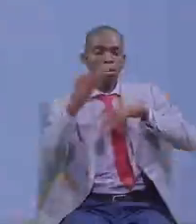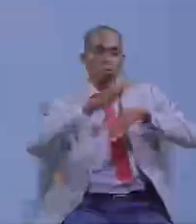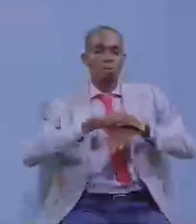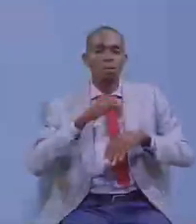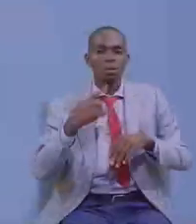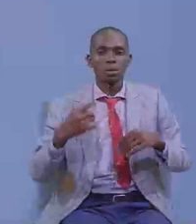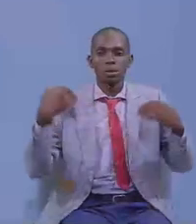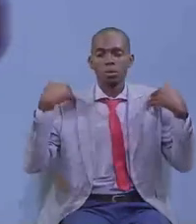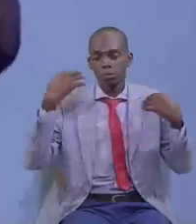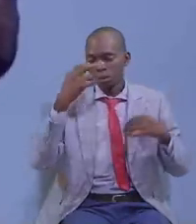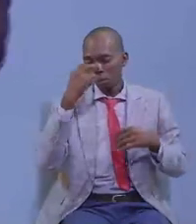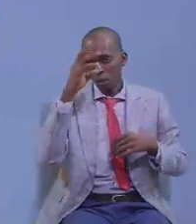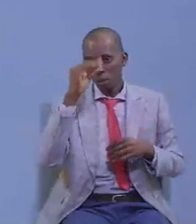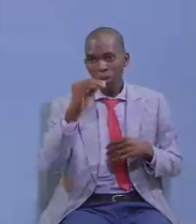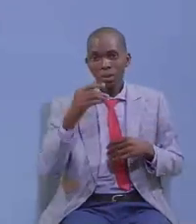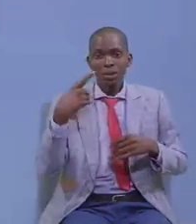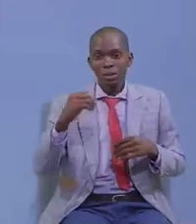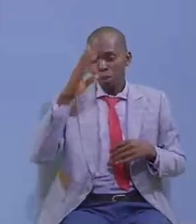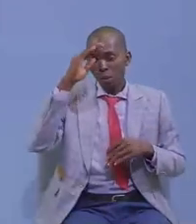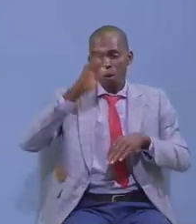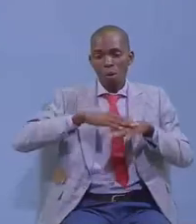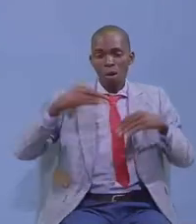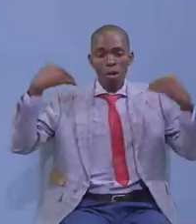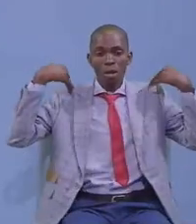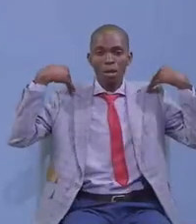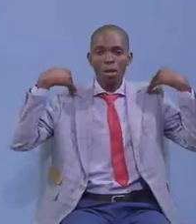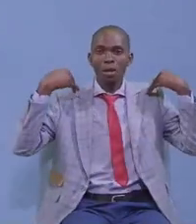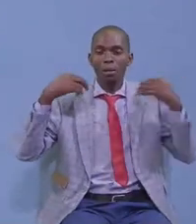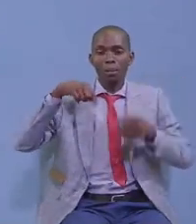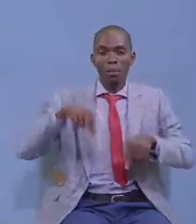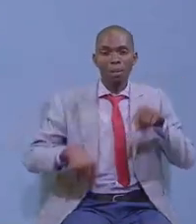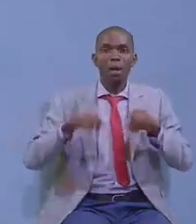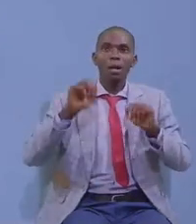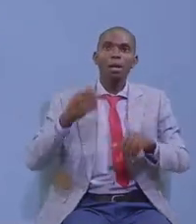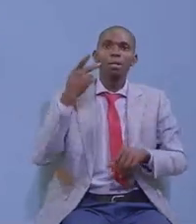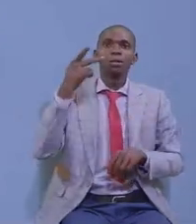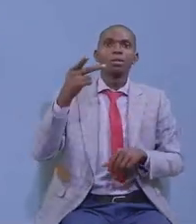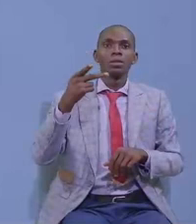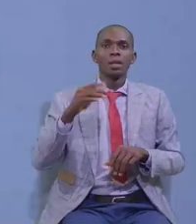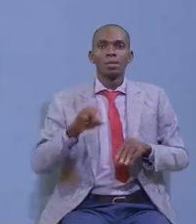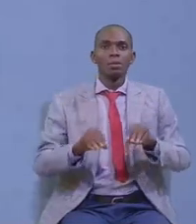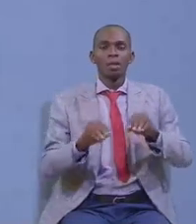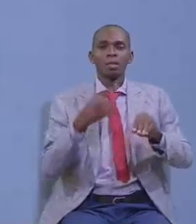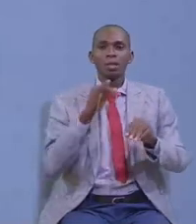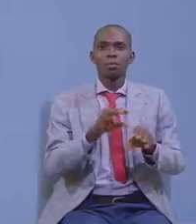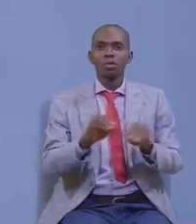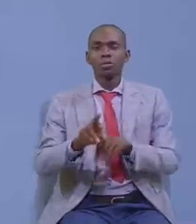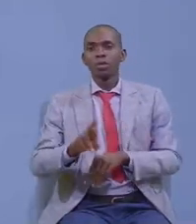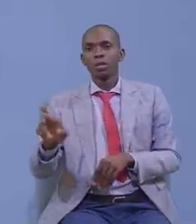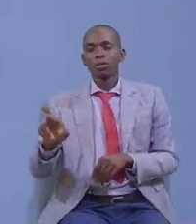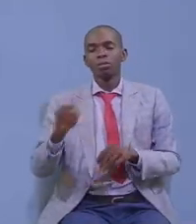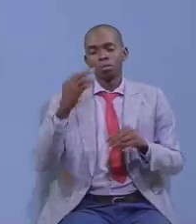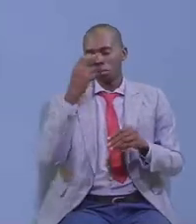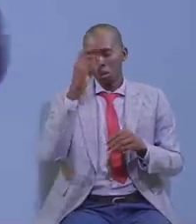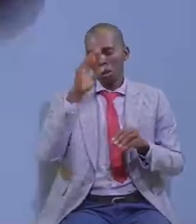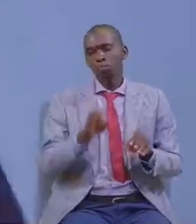l'autre qui est sur les épaules peut voir. Il dit, va à droite. Et il a tourné à droite.